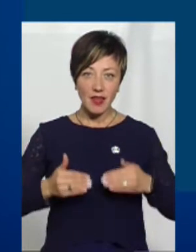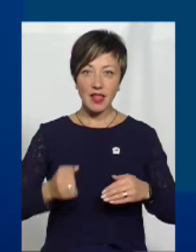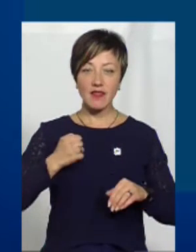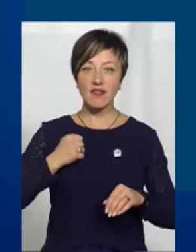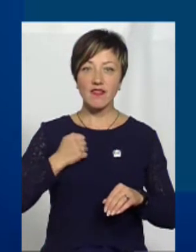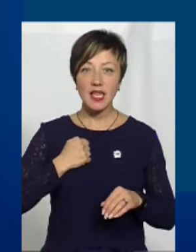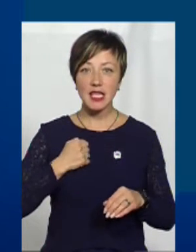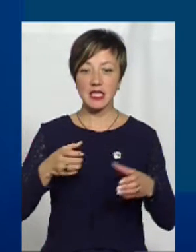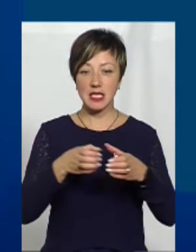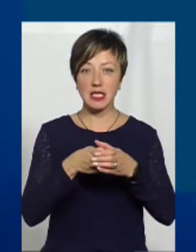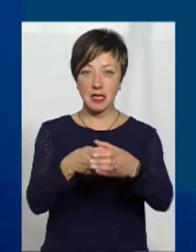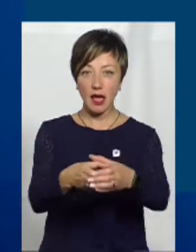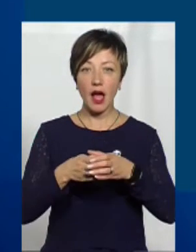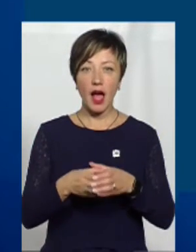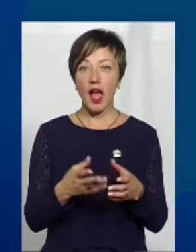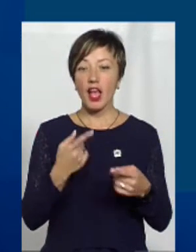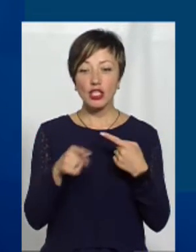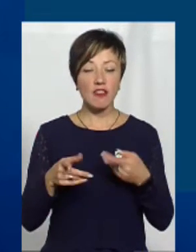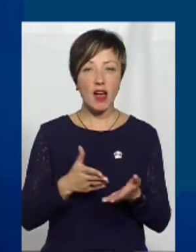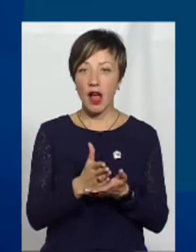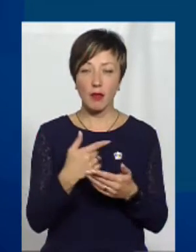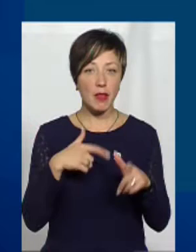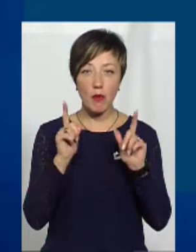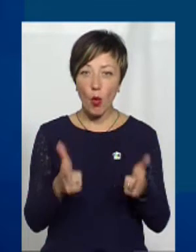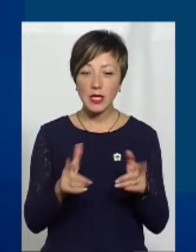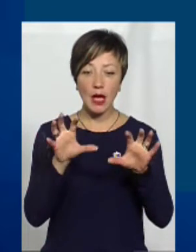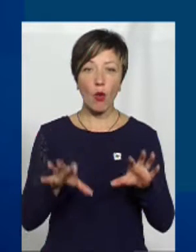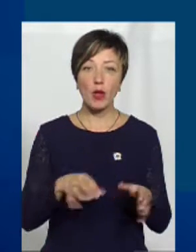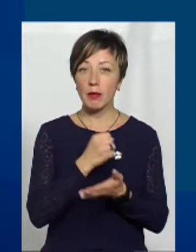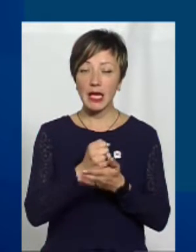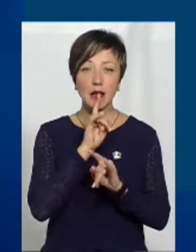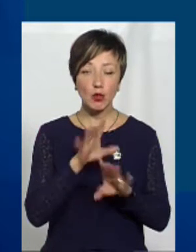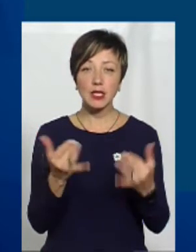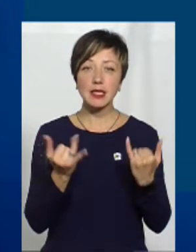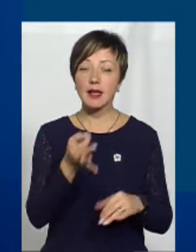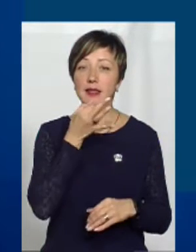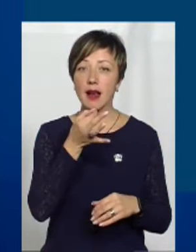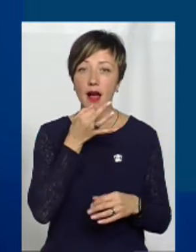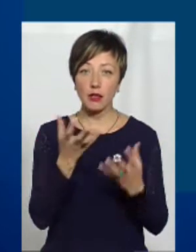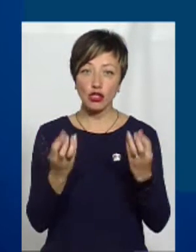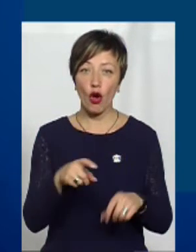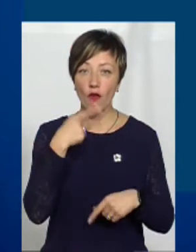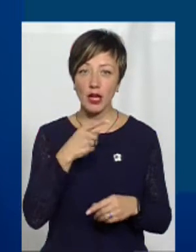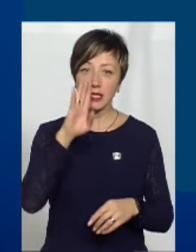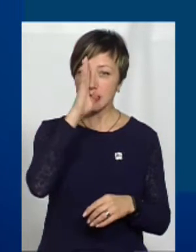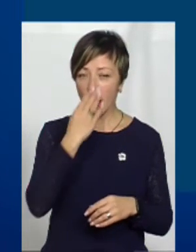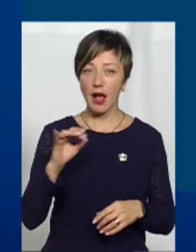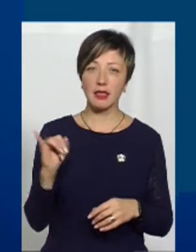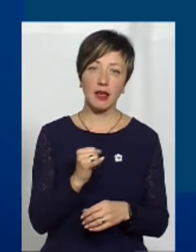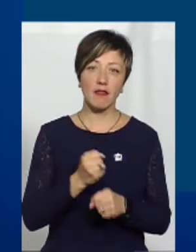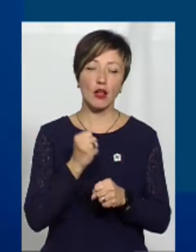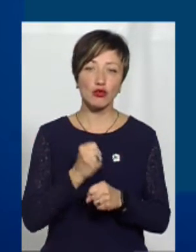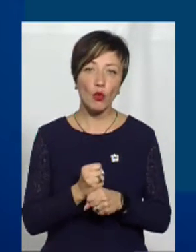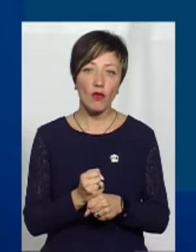ми просто не погодимося, і законопроект не буде прийнятий. Тому зараз зарано ще говорити зрада і